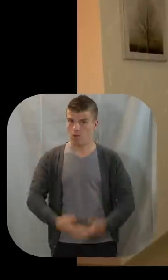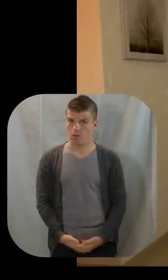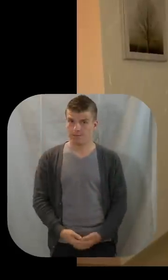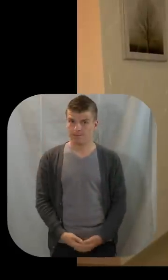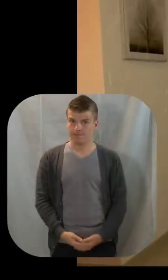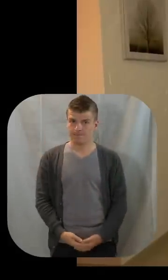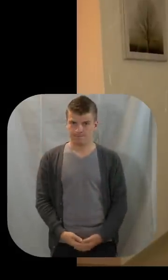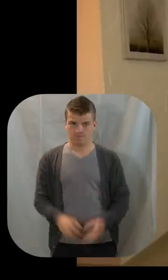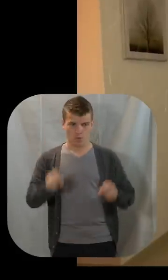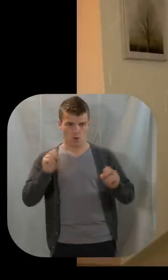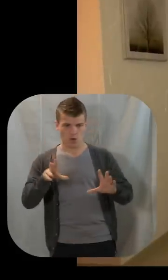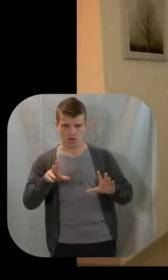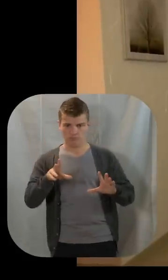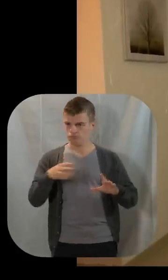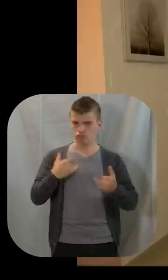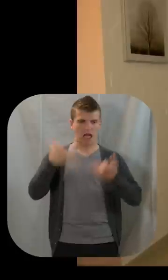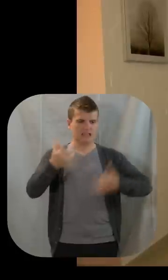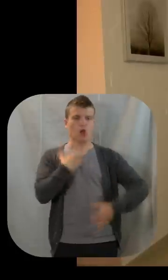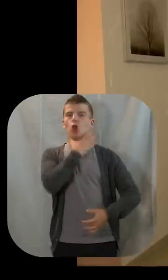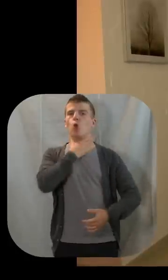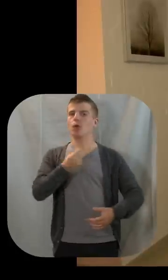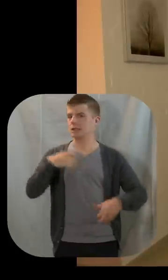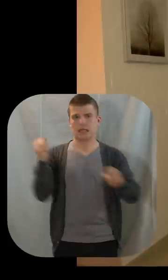So, da kann ich jetzt nicht mehr verdursten.